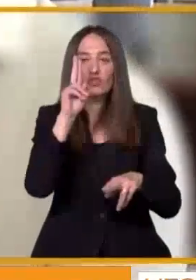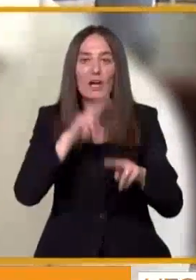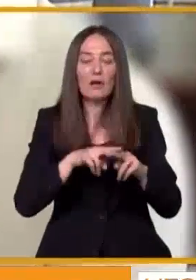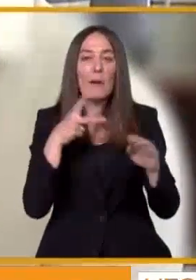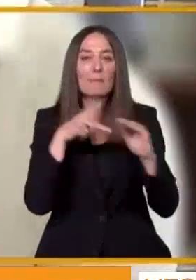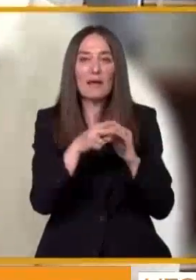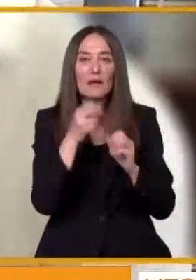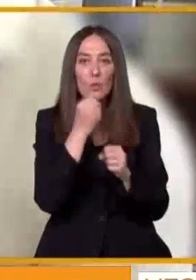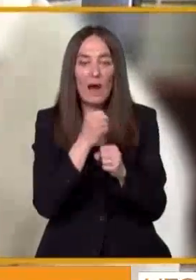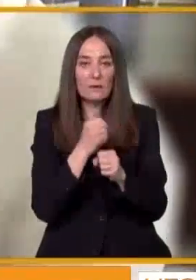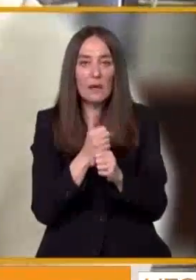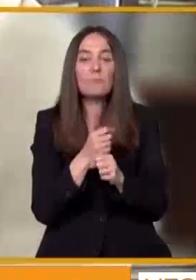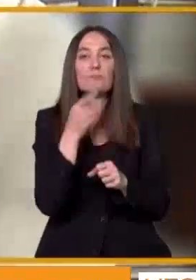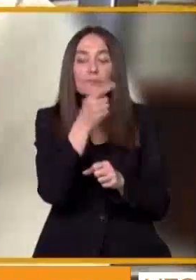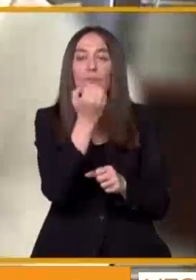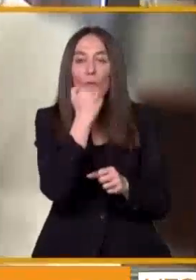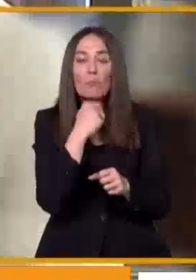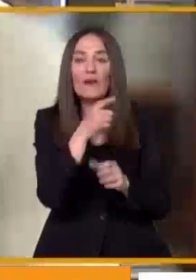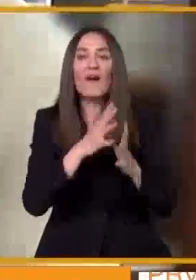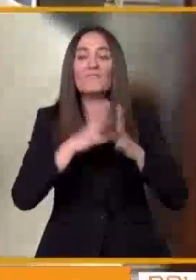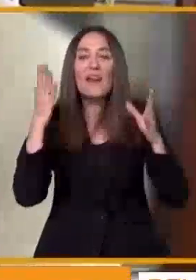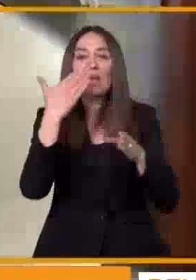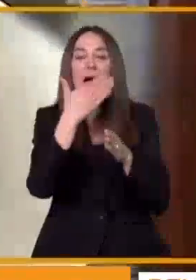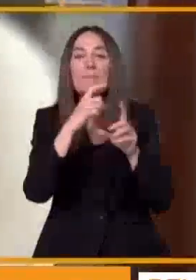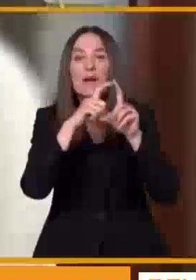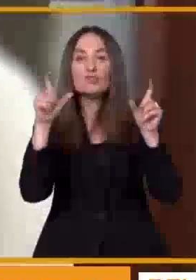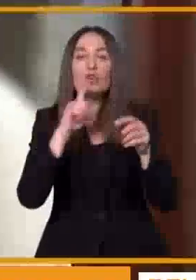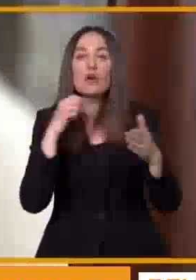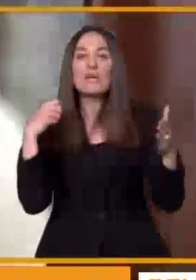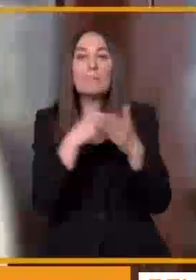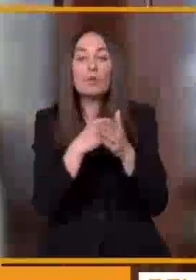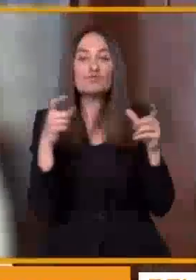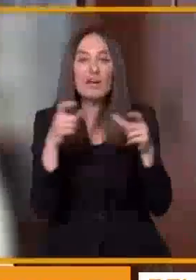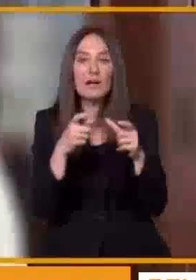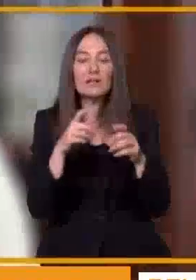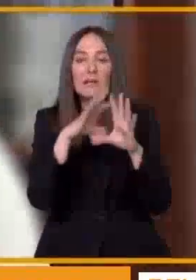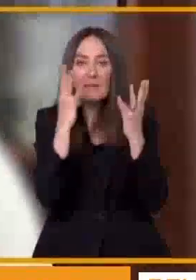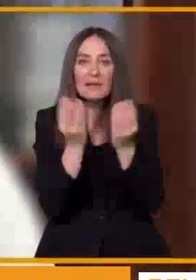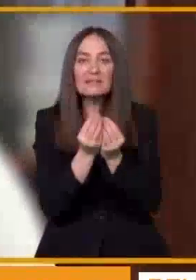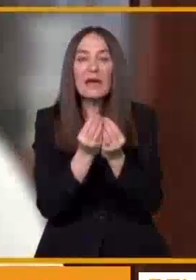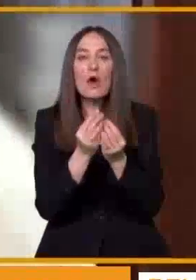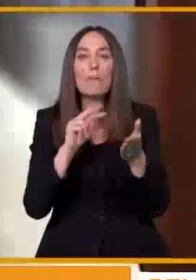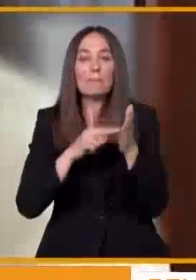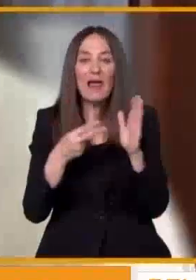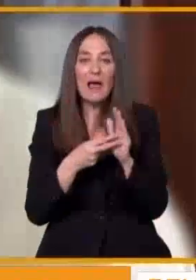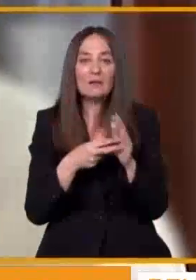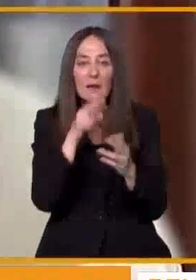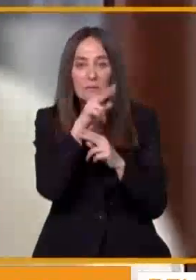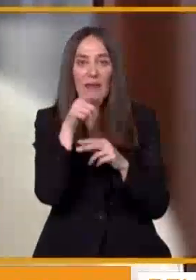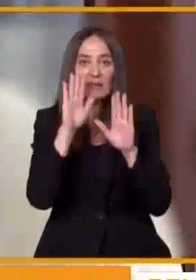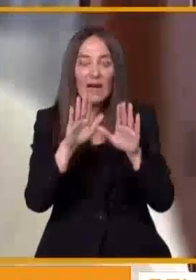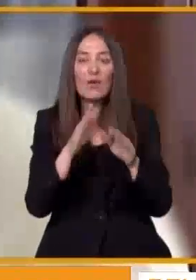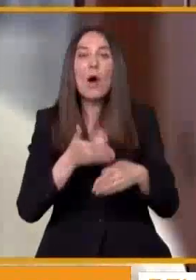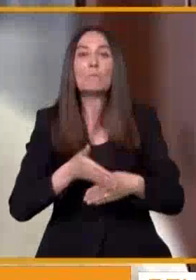o prekidu rada. To su upravo ta velika preduzeća koja su pogođena krizom. Dakle, ceo plan je koncipiran tako